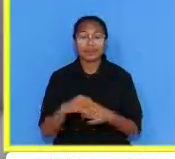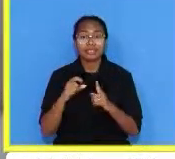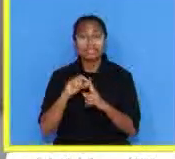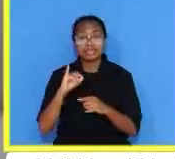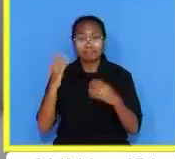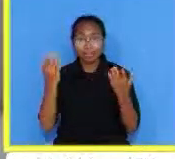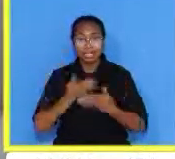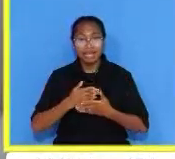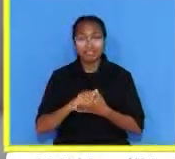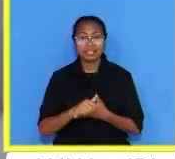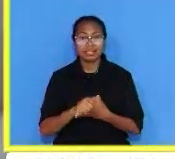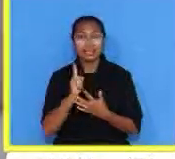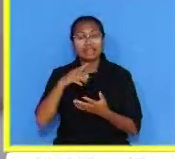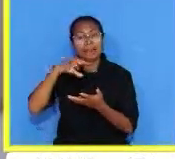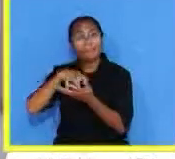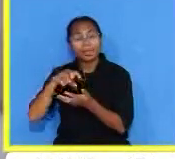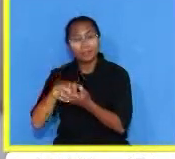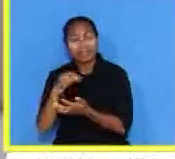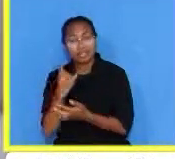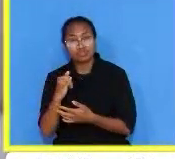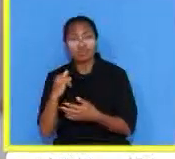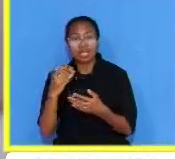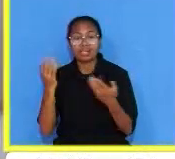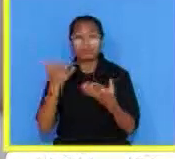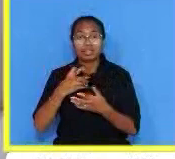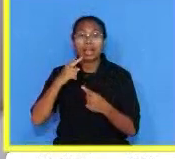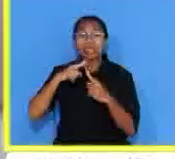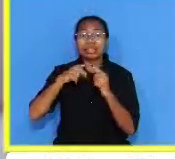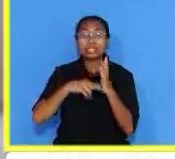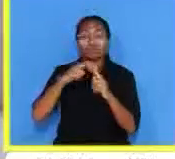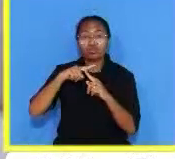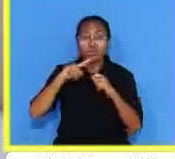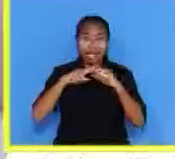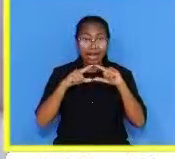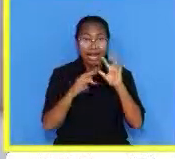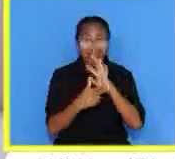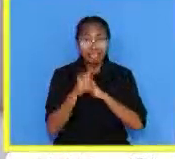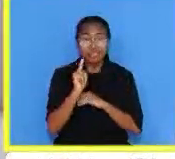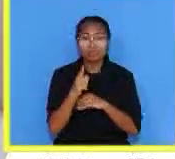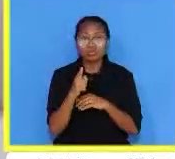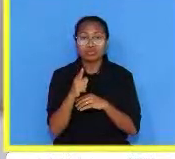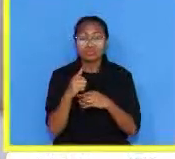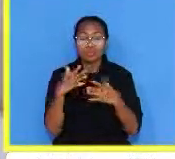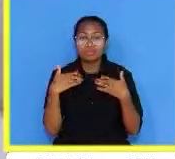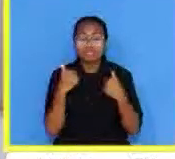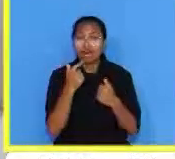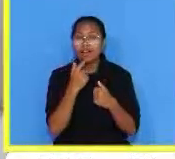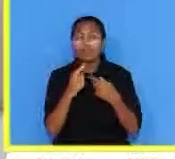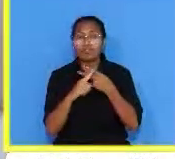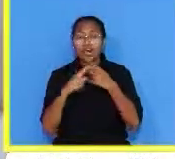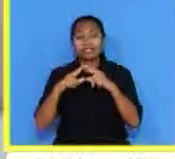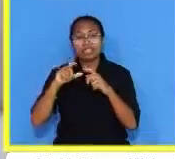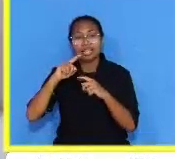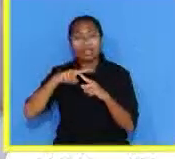diberikan di tempat-tempat yang sudah ditentukan. Itu bisa di fasilitas pelayanan